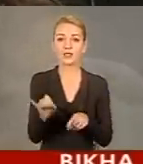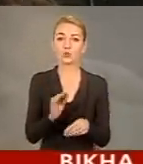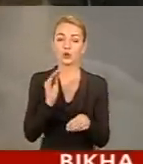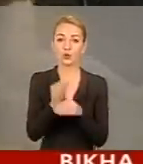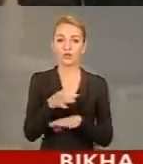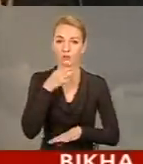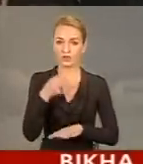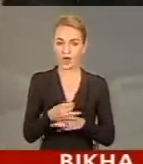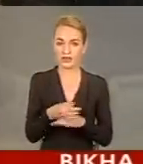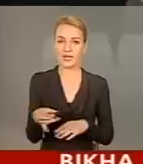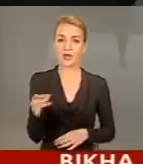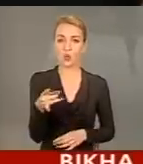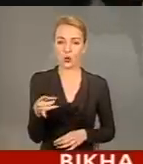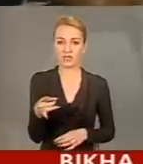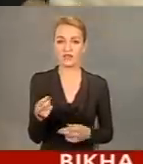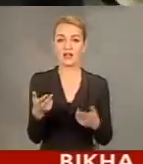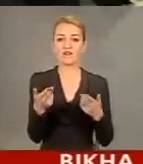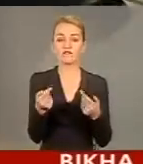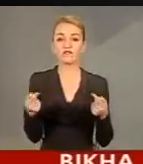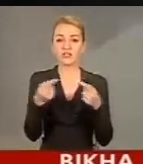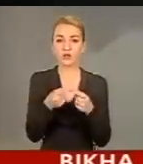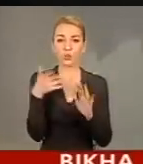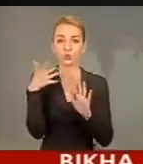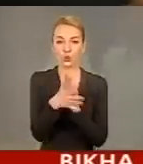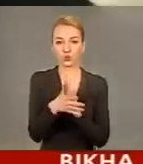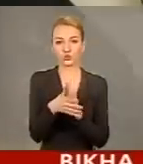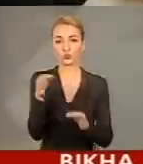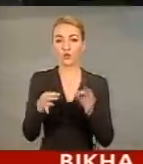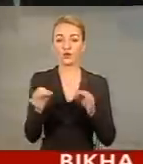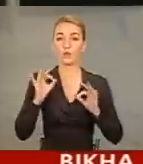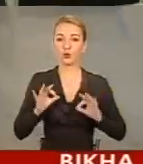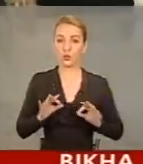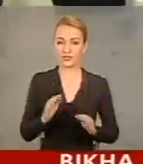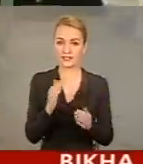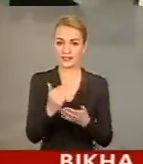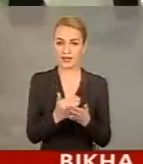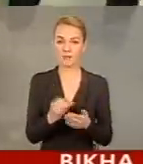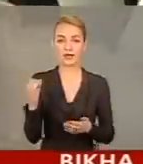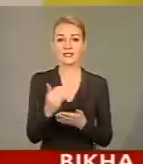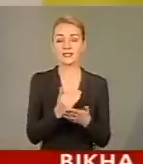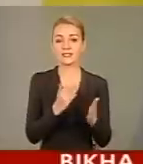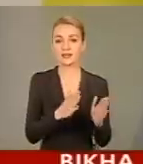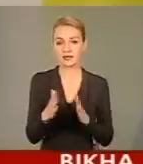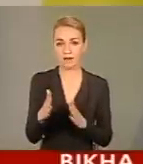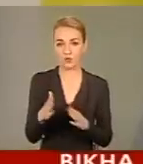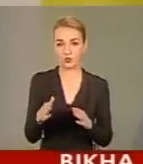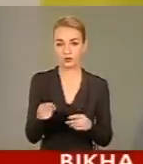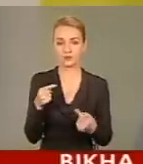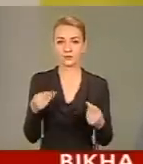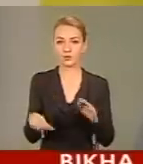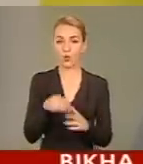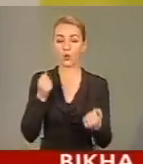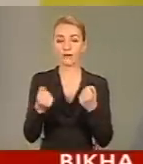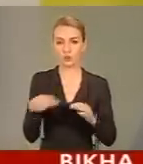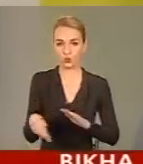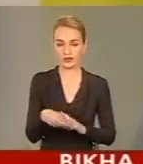додаткову відповідальність регіонів, визначать прозору судову і прокурорську системи і систему органів боротьби з корупцією. Треба проводити круглі столи,